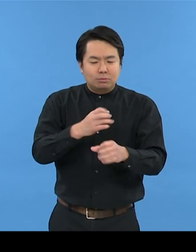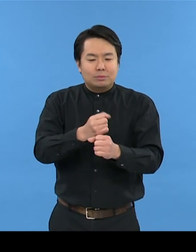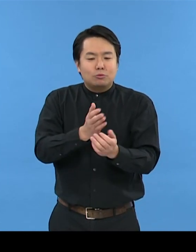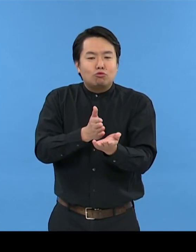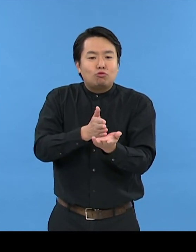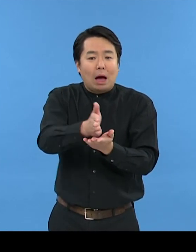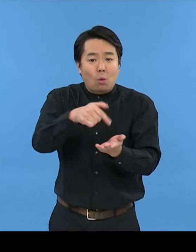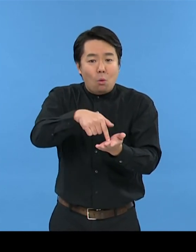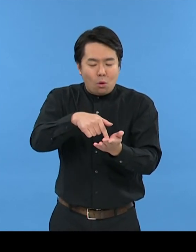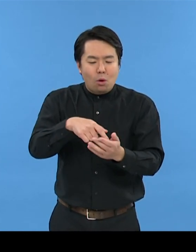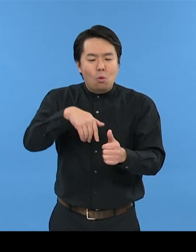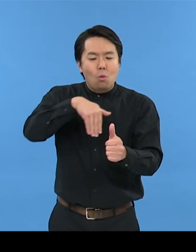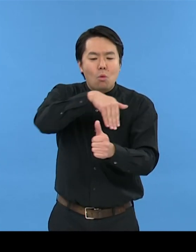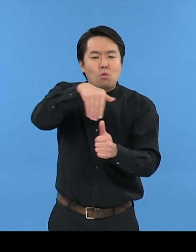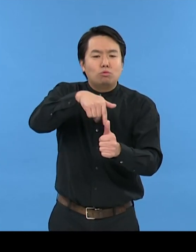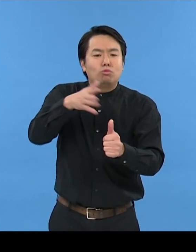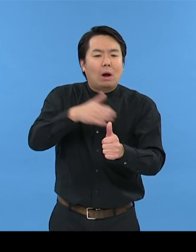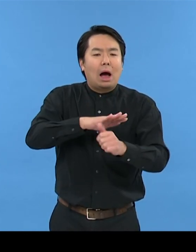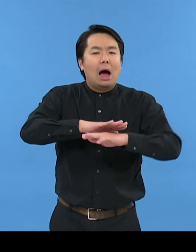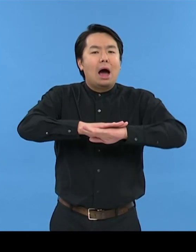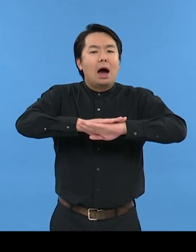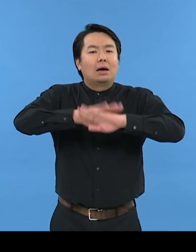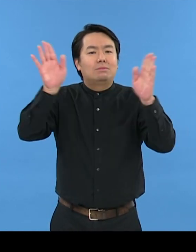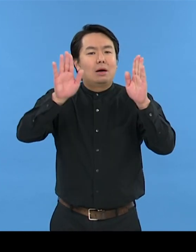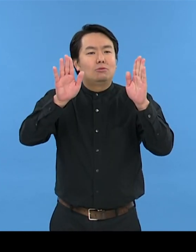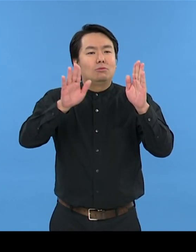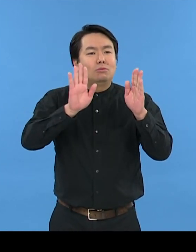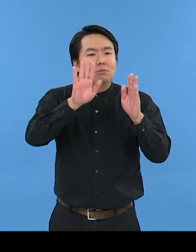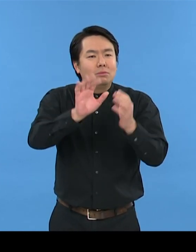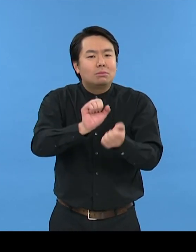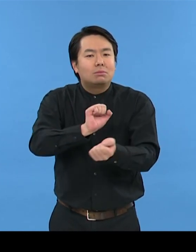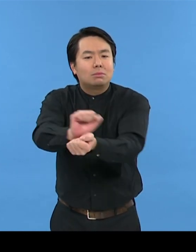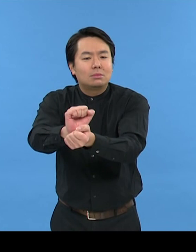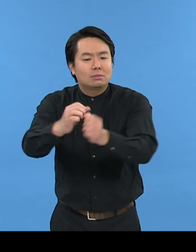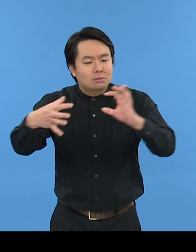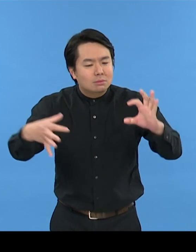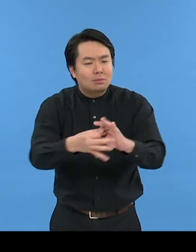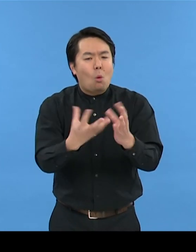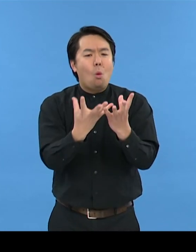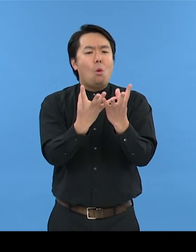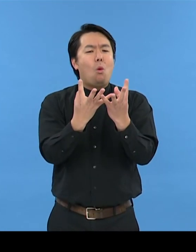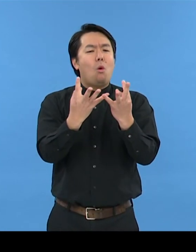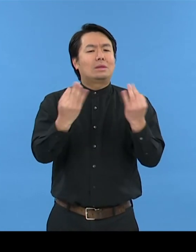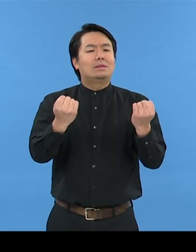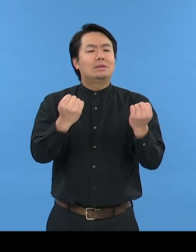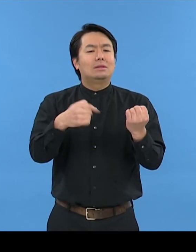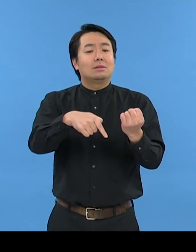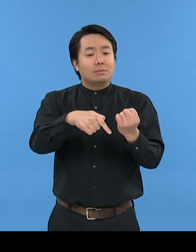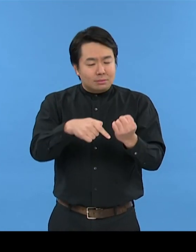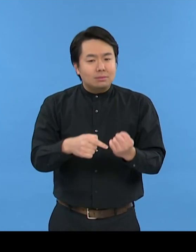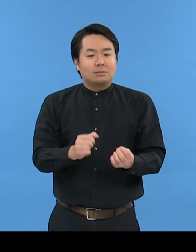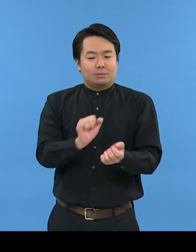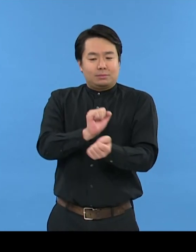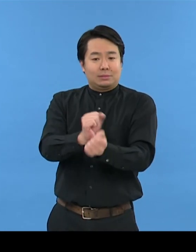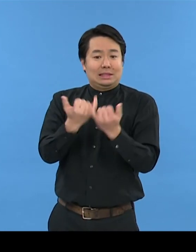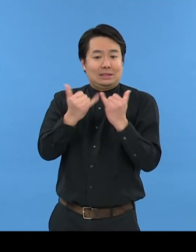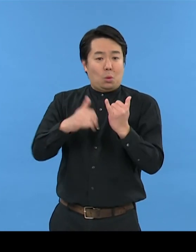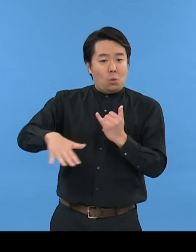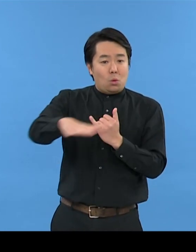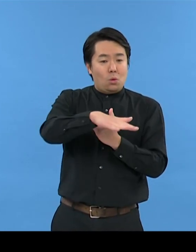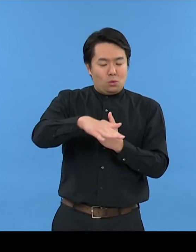が原因となるケースがおそらく多いと思うんですけどもそういったもっと